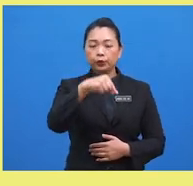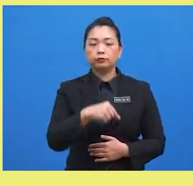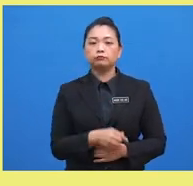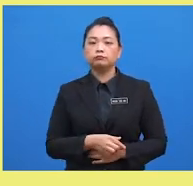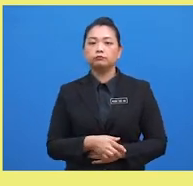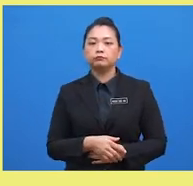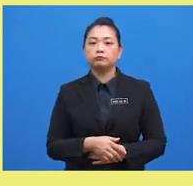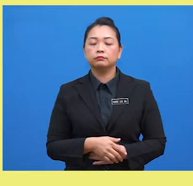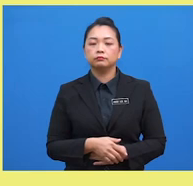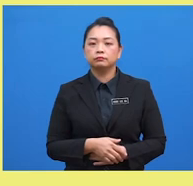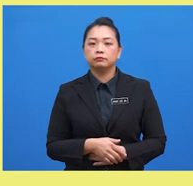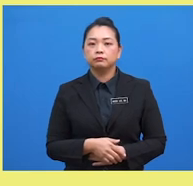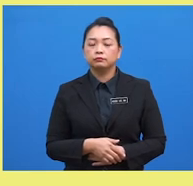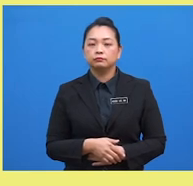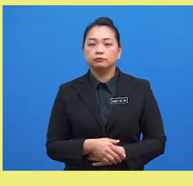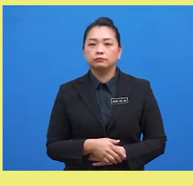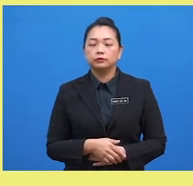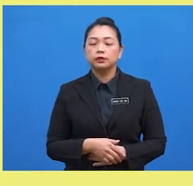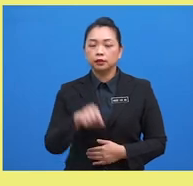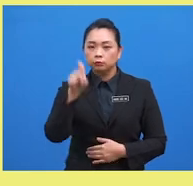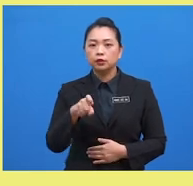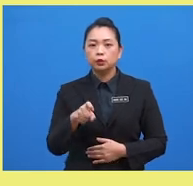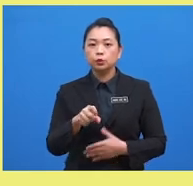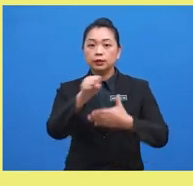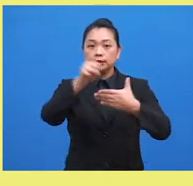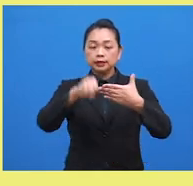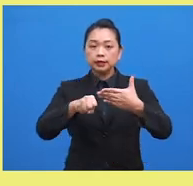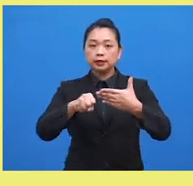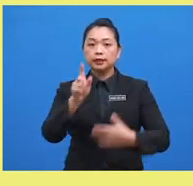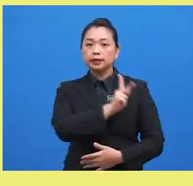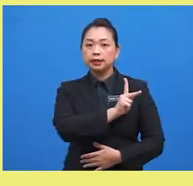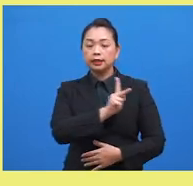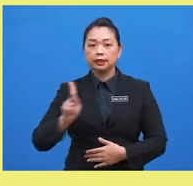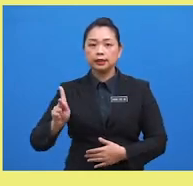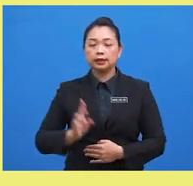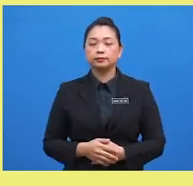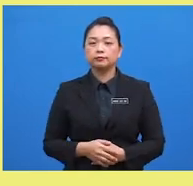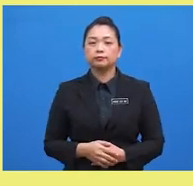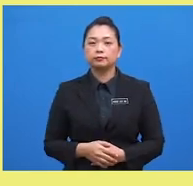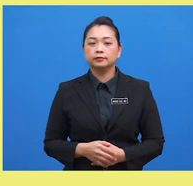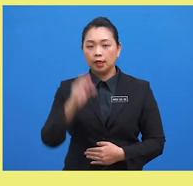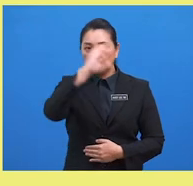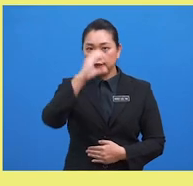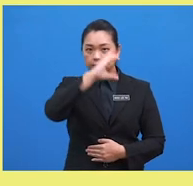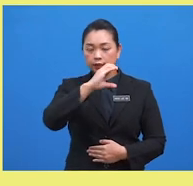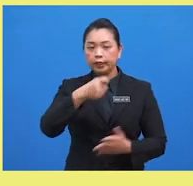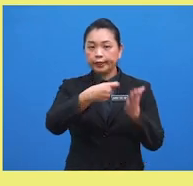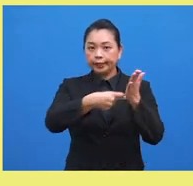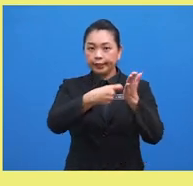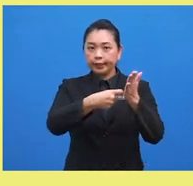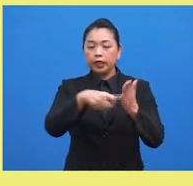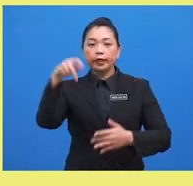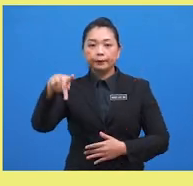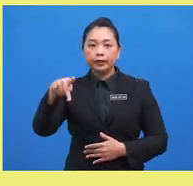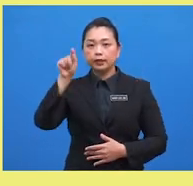kesatuan R. Kita perlu selesaikan dari kiri ke kanan, iaitu mencari nilai